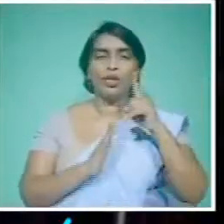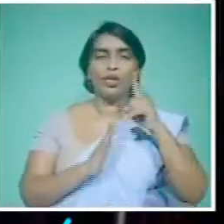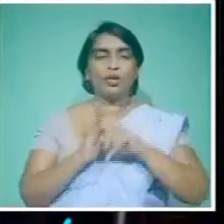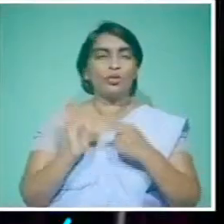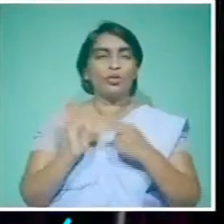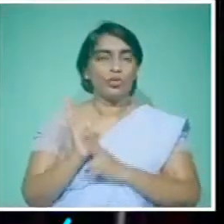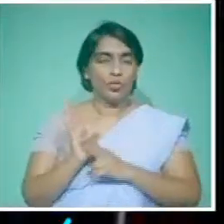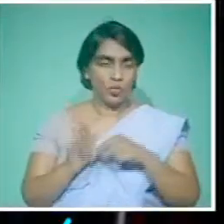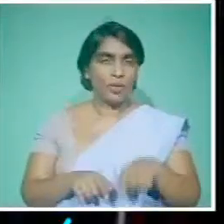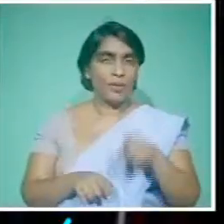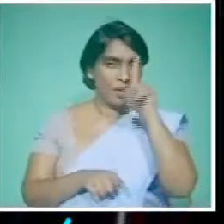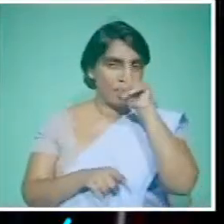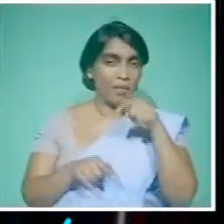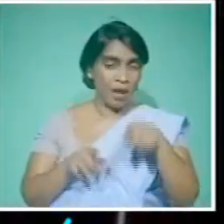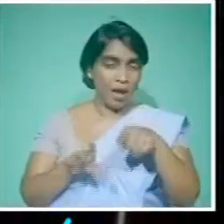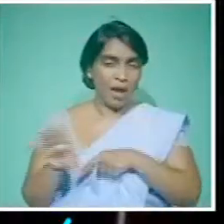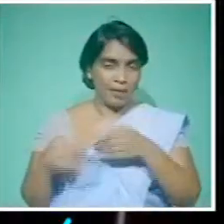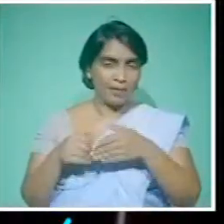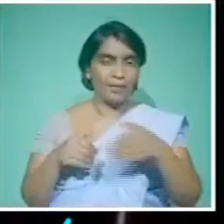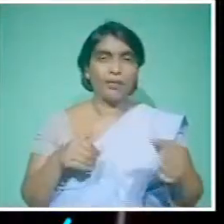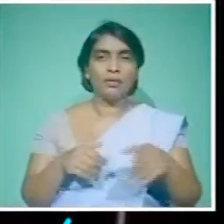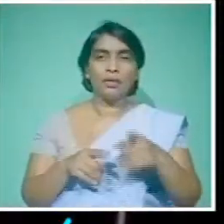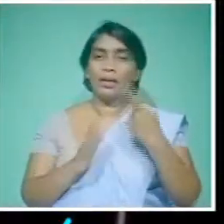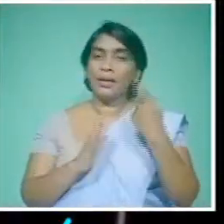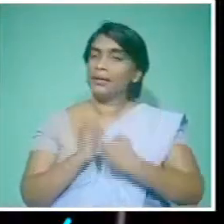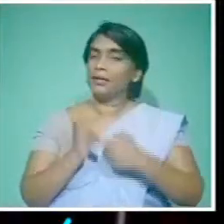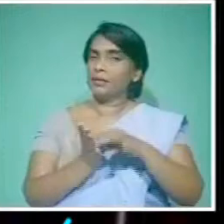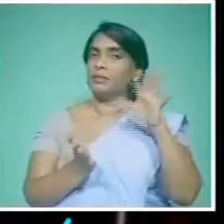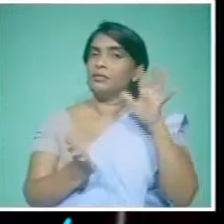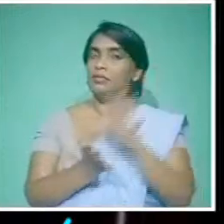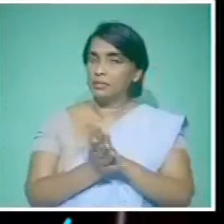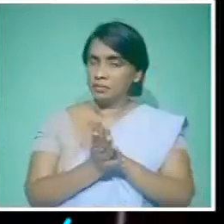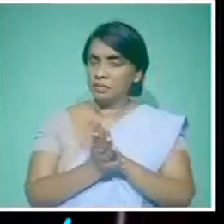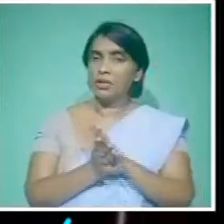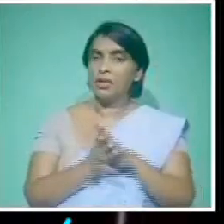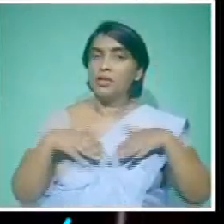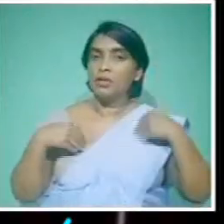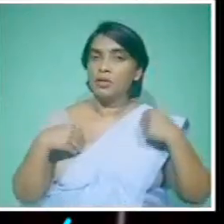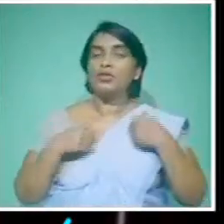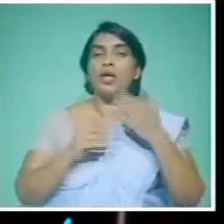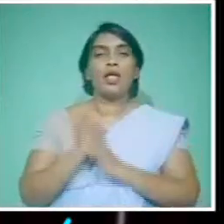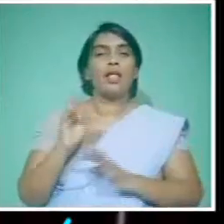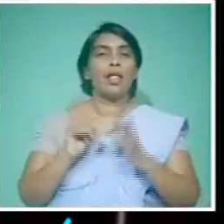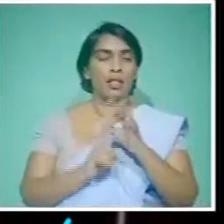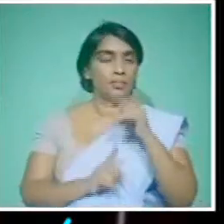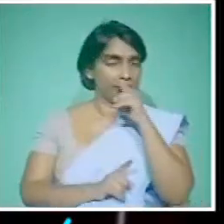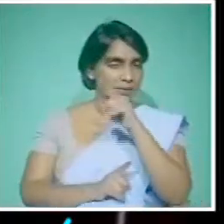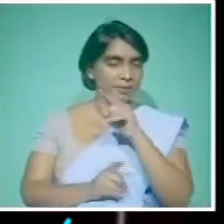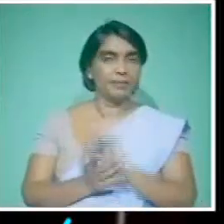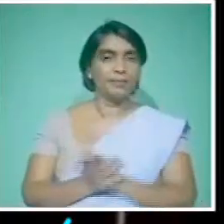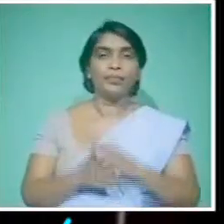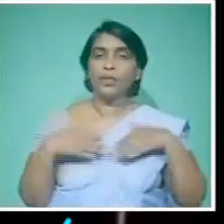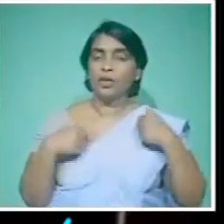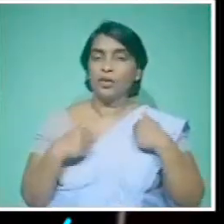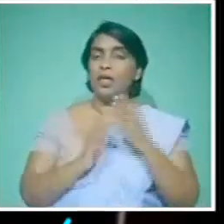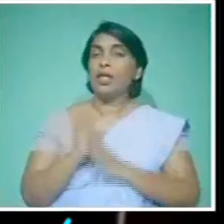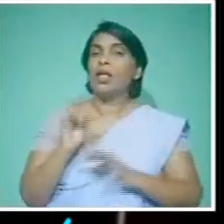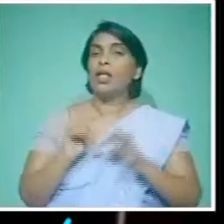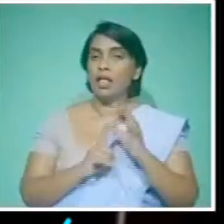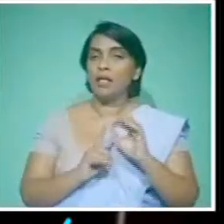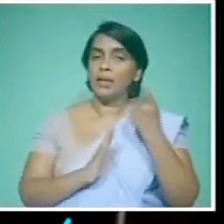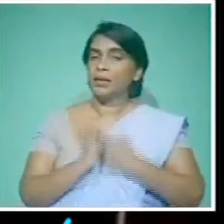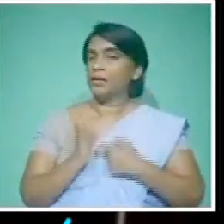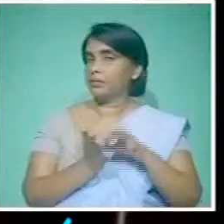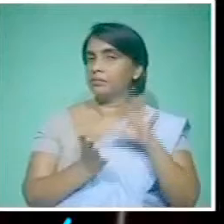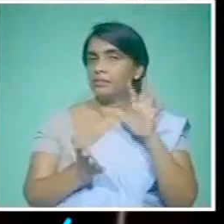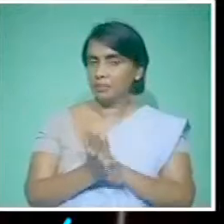මාසේ මේ අවුරුද්දේ මේක නීතිගත කරා ඒ කරේ සෞඛ්‍ය ඇමති ඒ රටේ සෞඛ්‍ය ඇමතිතුමා තමයි මේක නීතිගත